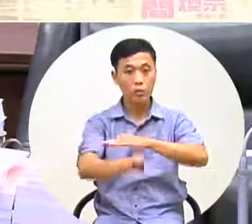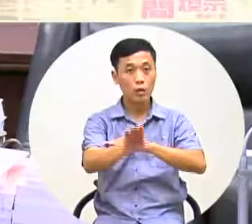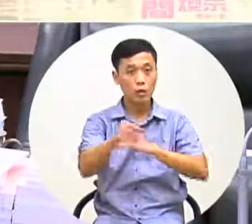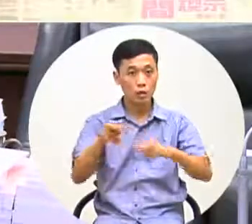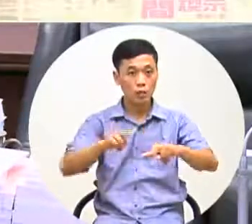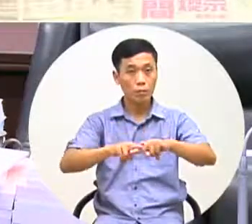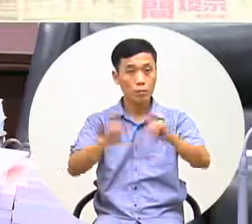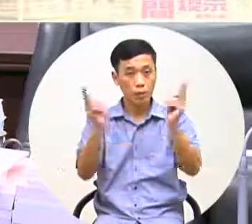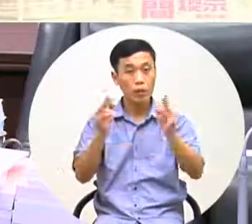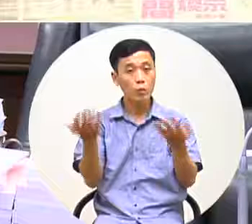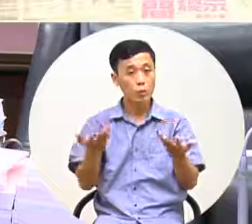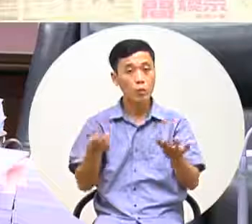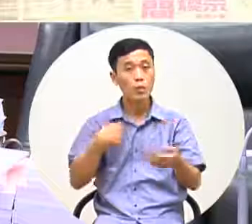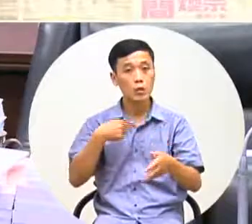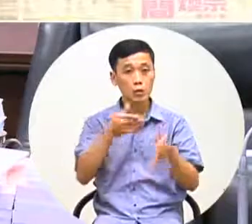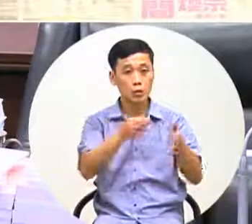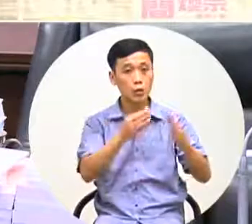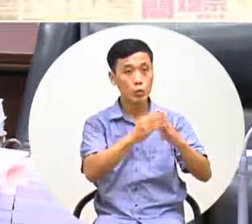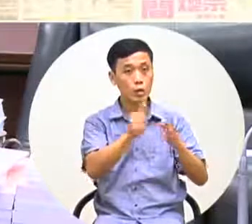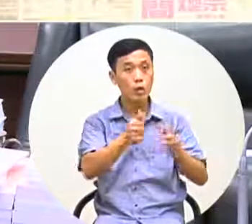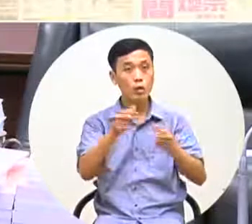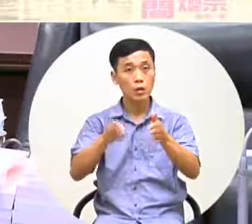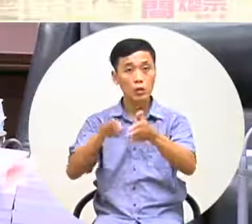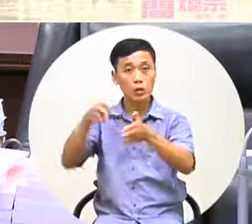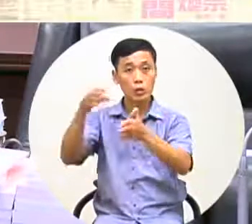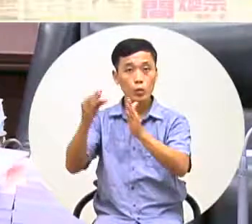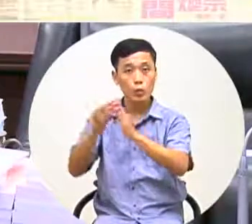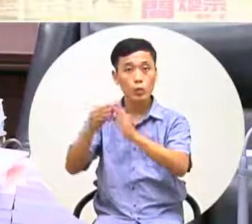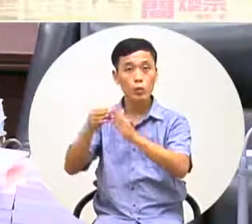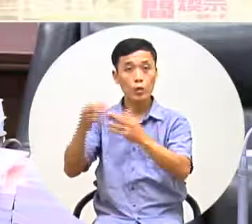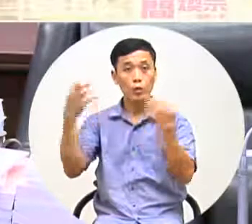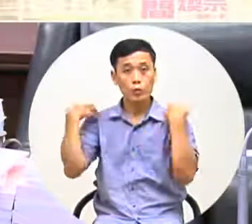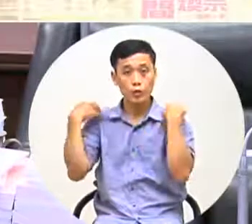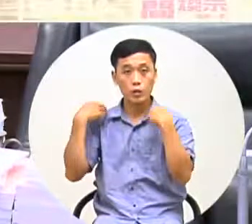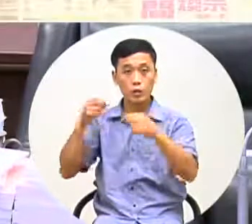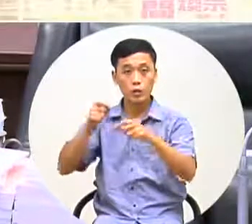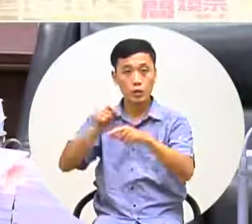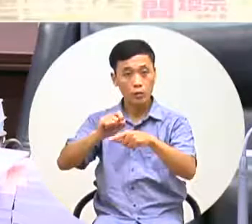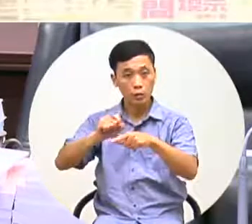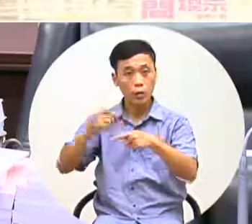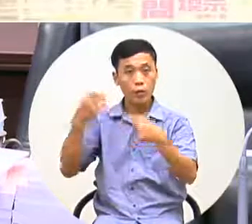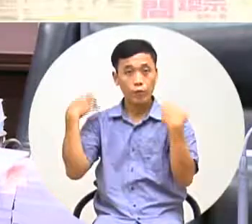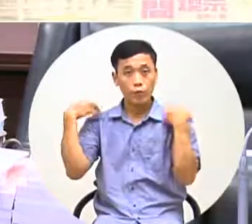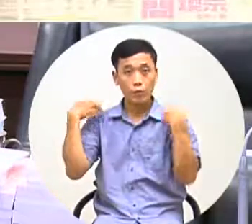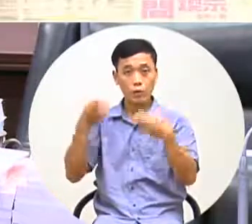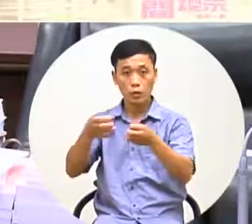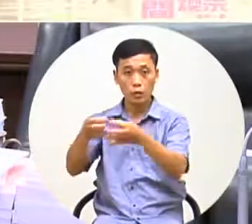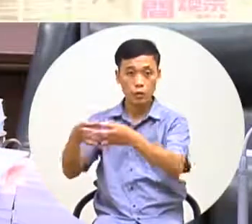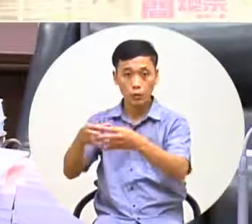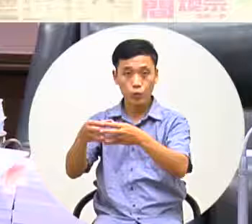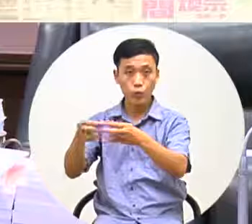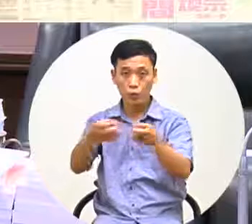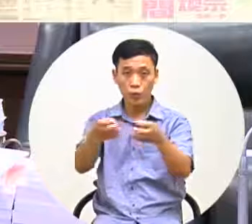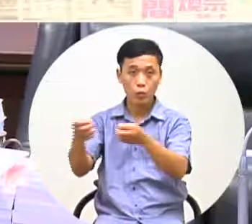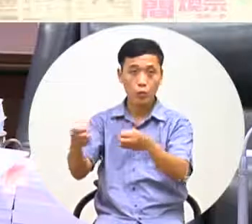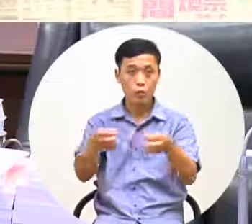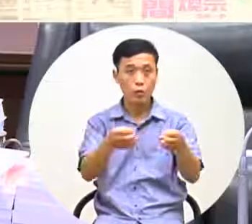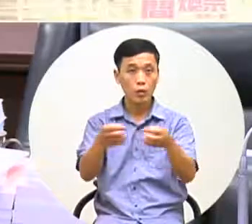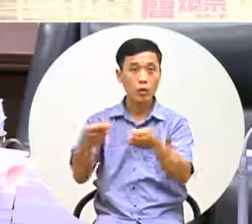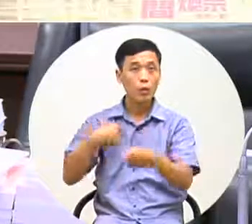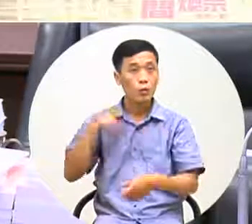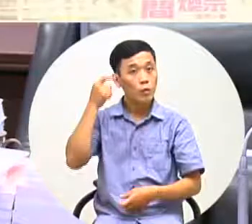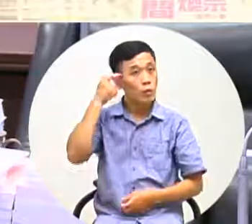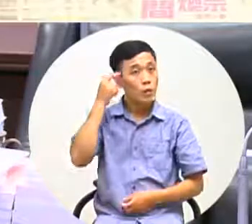铁路局的承办 的单位去做讨论嘛，吼。那我想，其实一个美丽的建